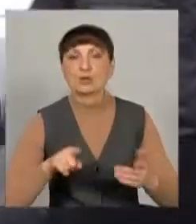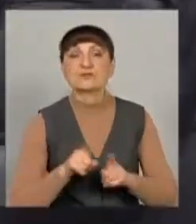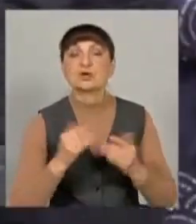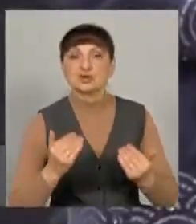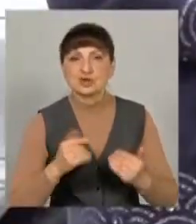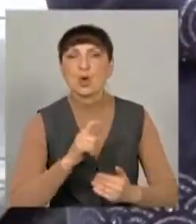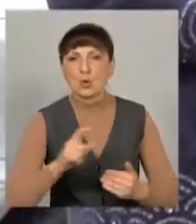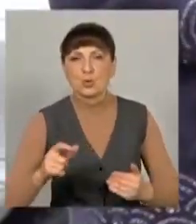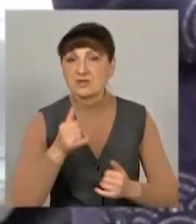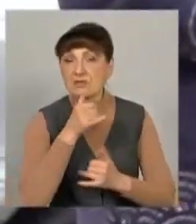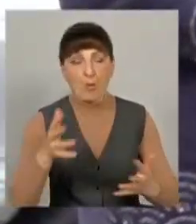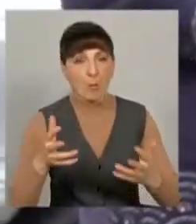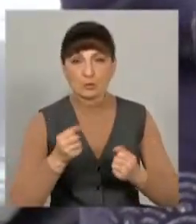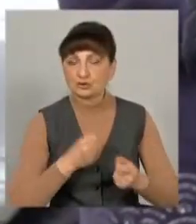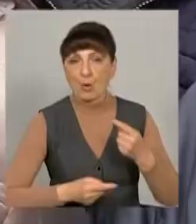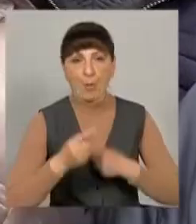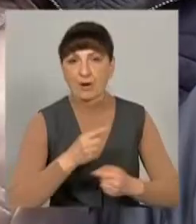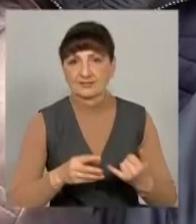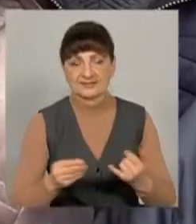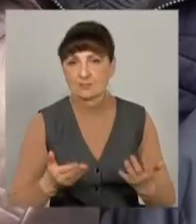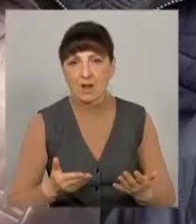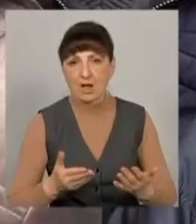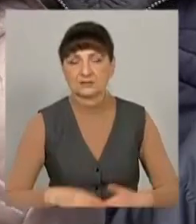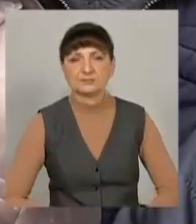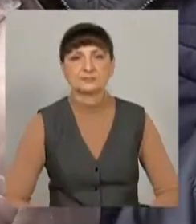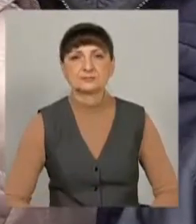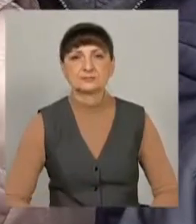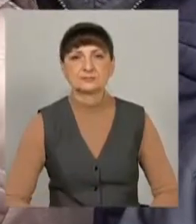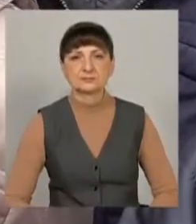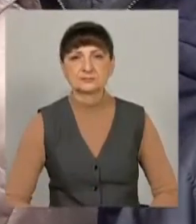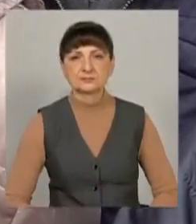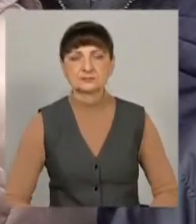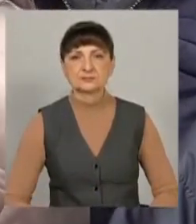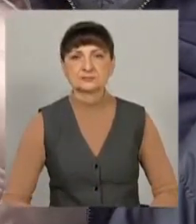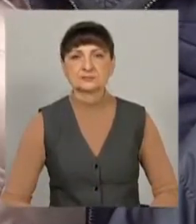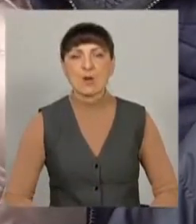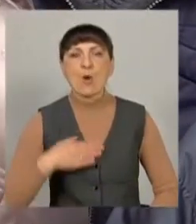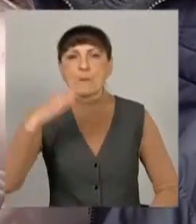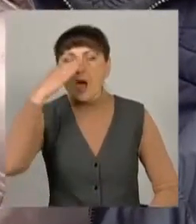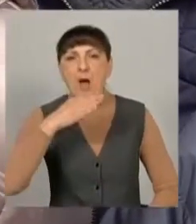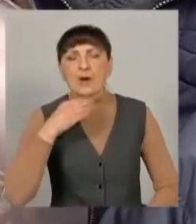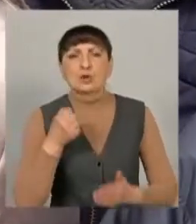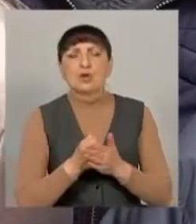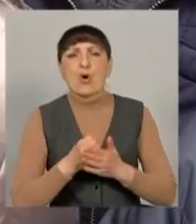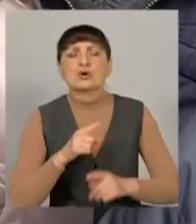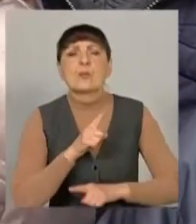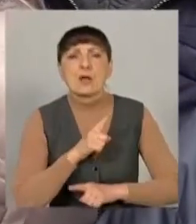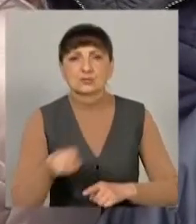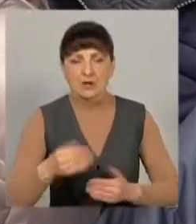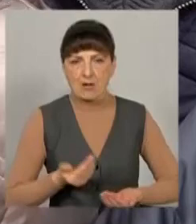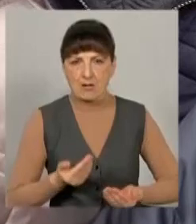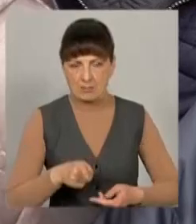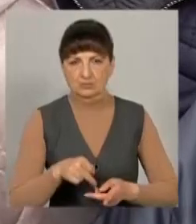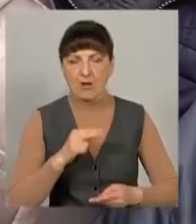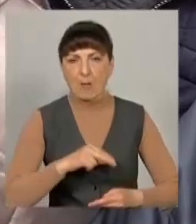сейчас люди не могут получить ни пая. Балам, бәрі розы жерді бізге береді. Мой отец чуть ли не до конца жизни здесь проработал.